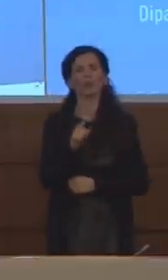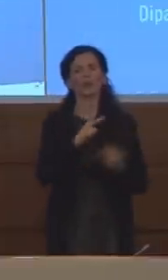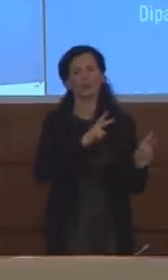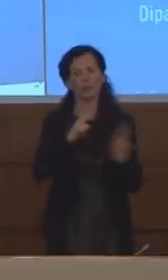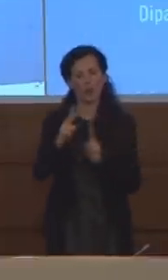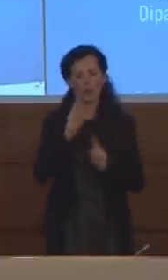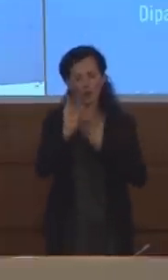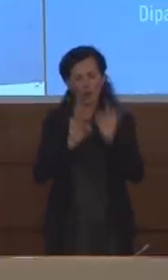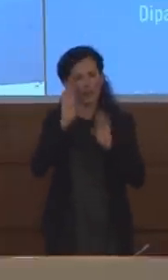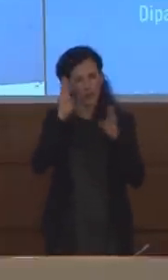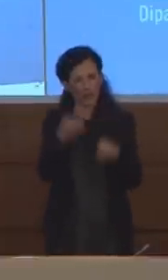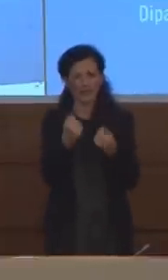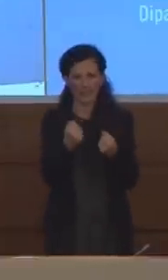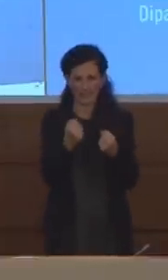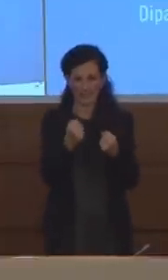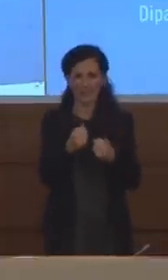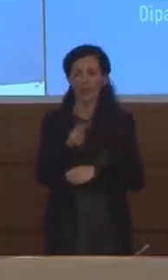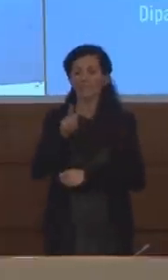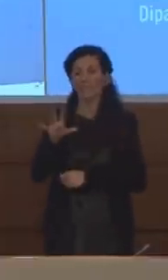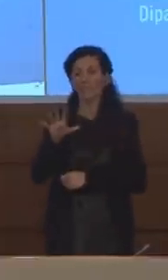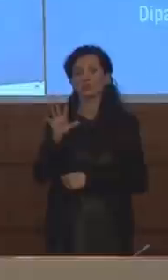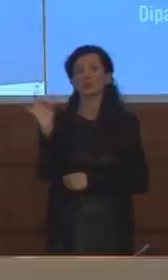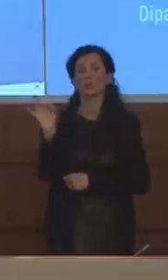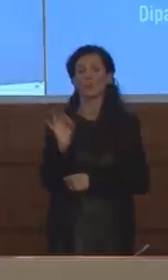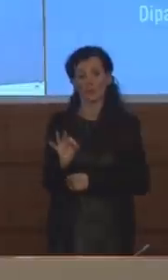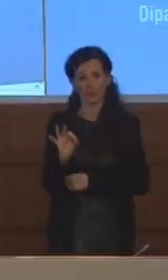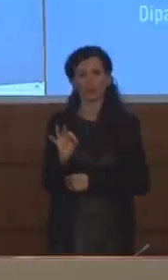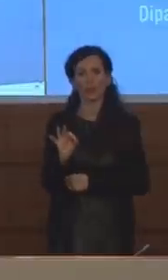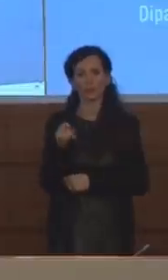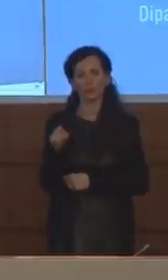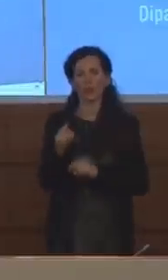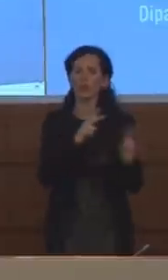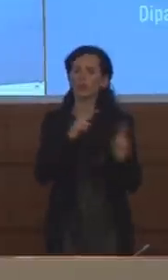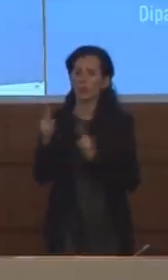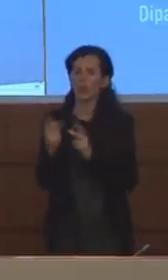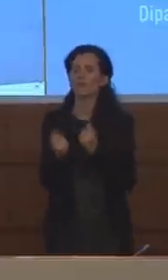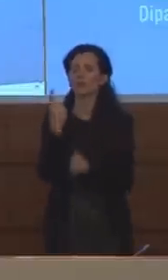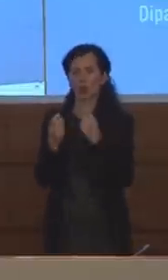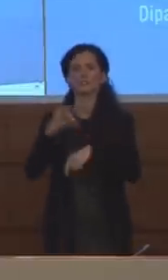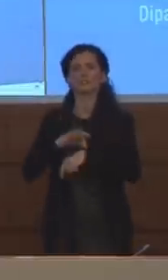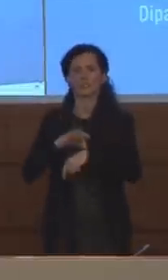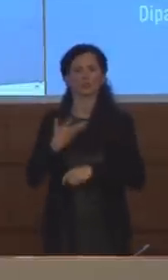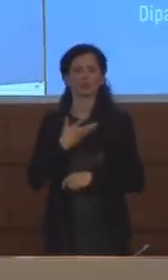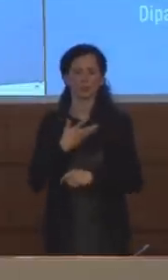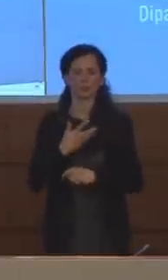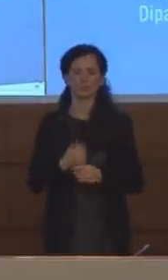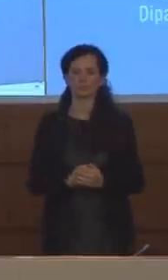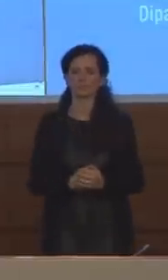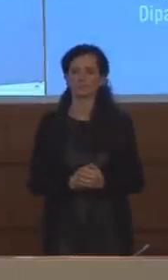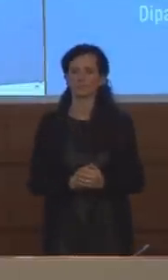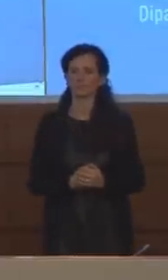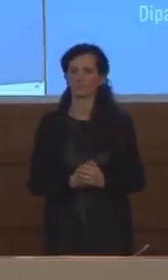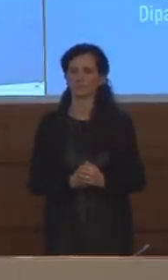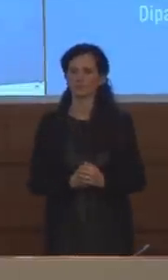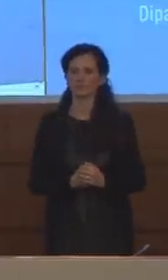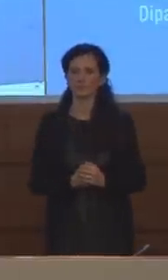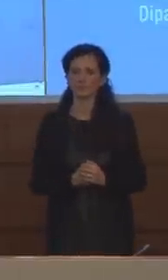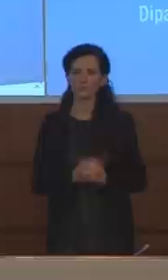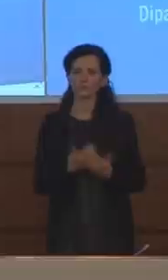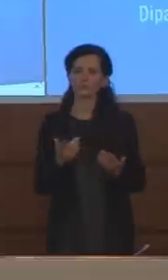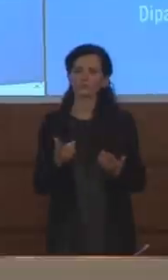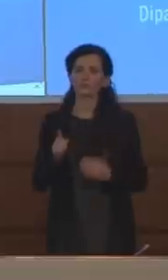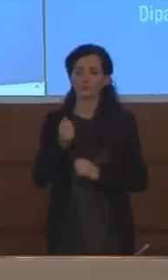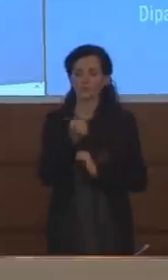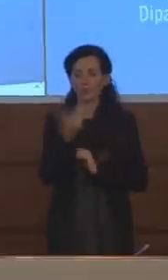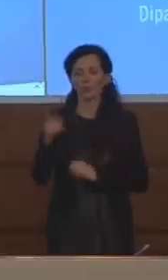in terapia intensiva e il 25 per cento ricoverati con sintomi per quanto riguarda il numero dei deceduti